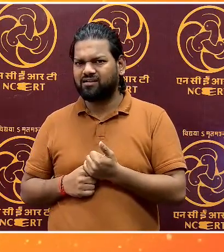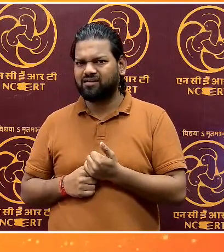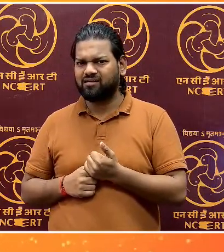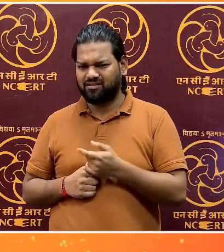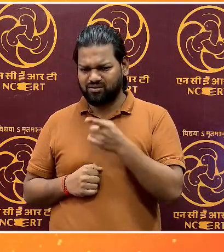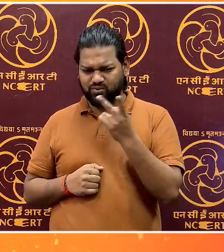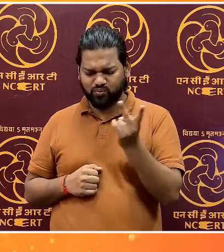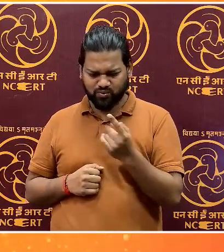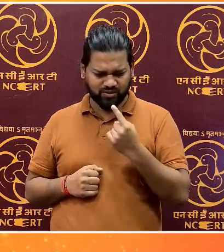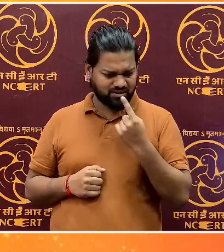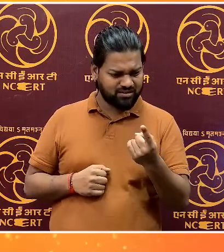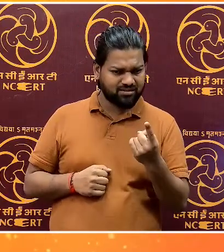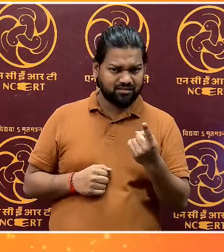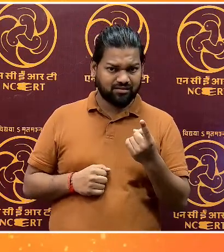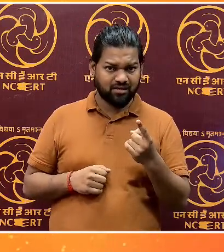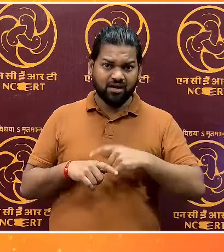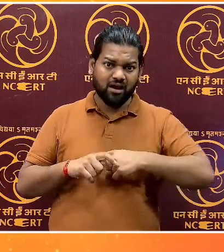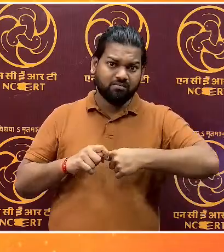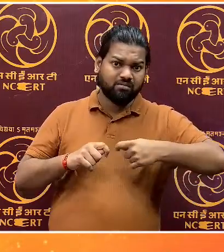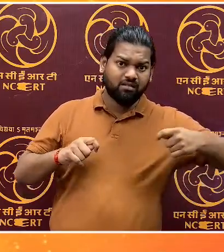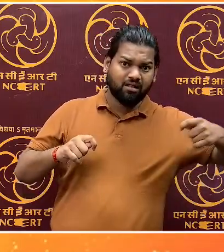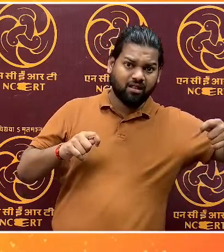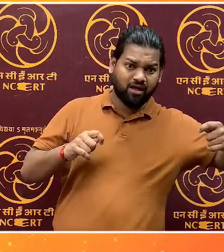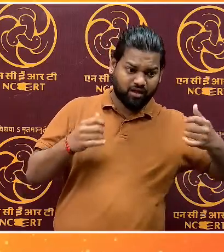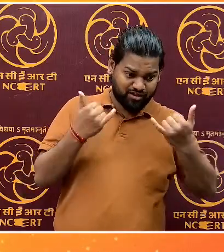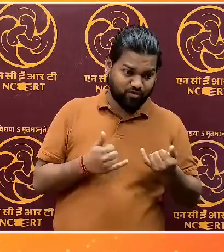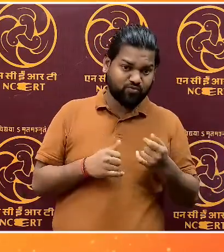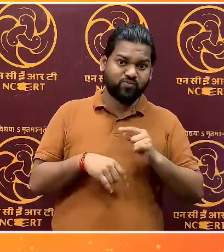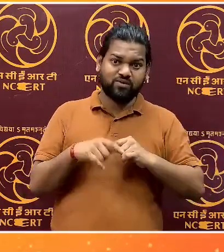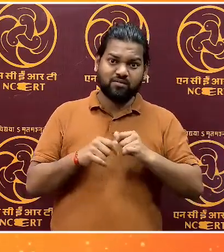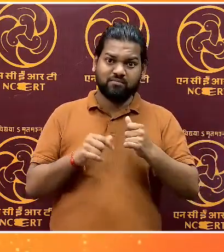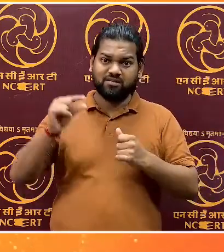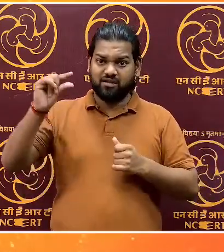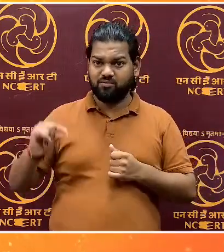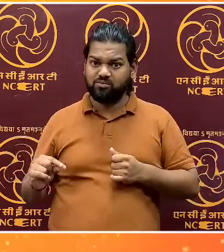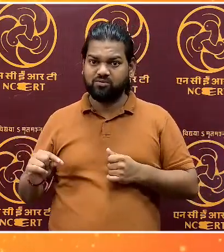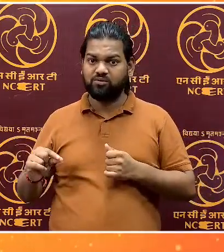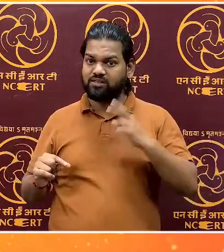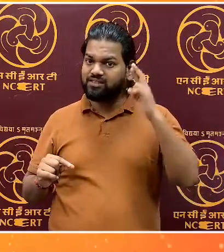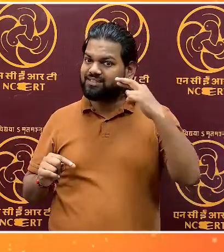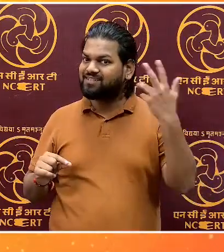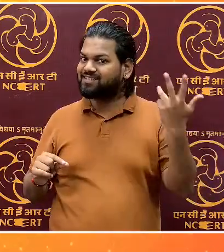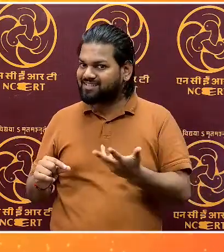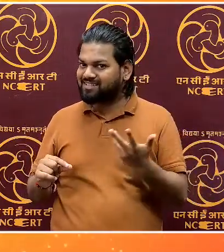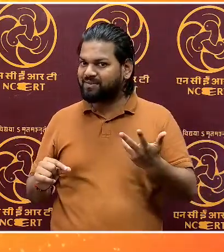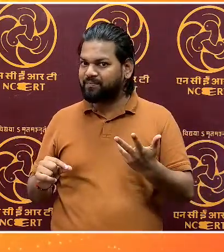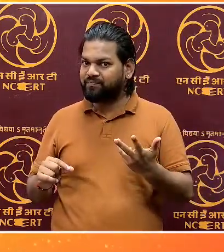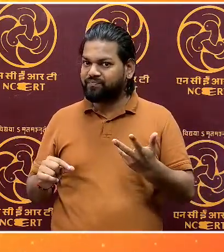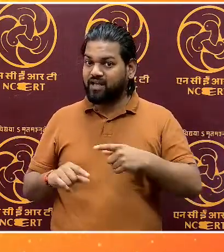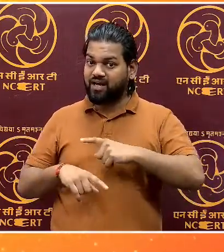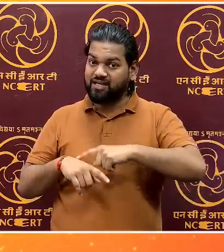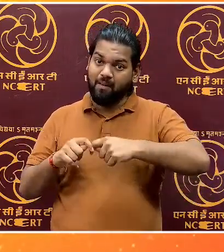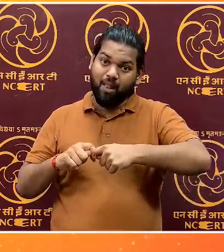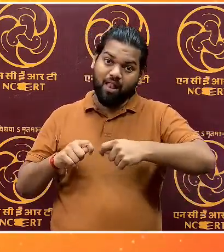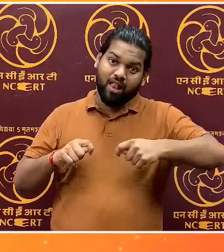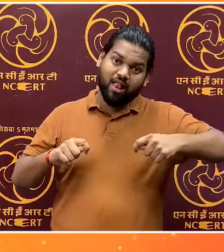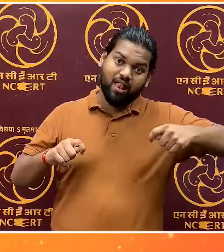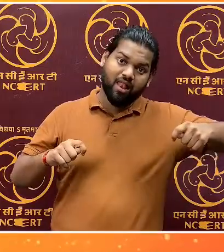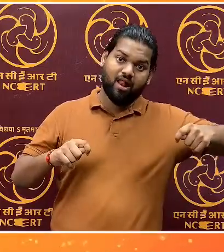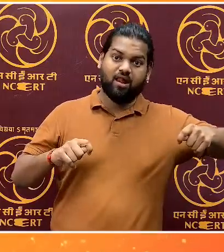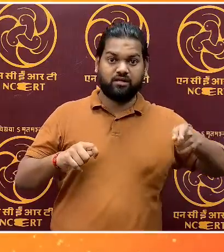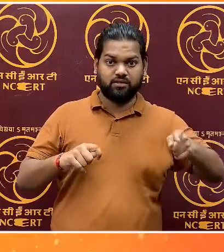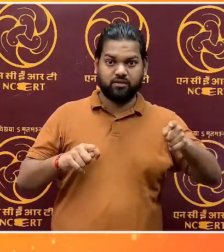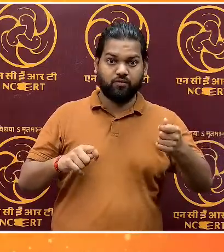Why we are saying कि जितना ज़्यादा time period है उतनी कम present value है. The reason here is the longer the time period, it